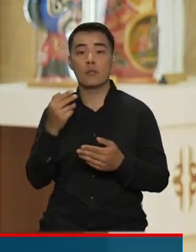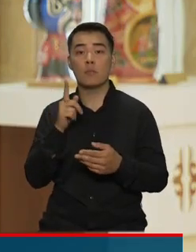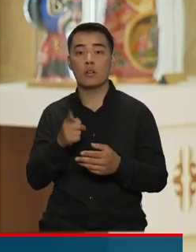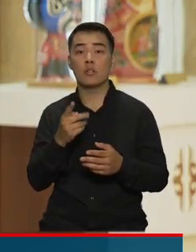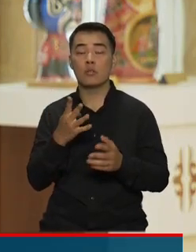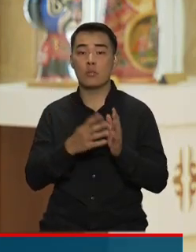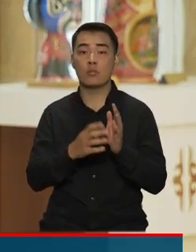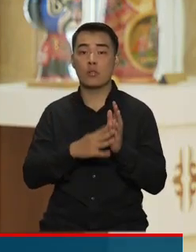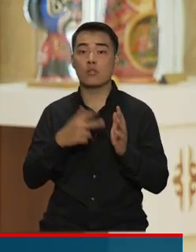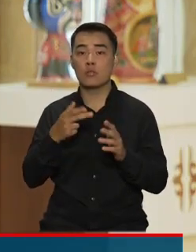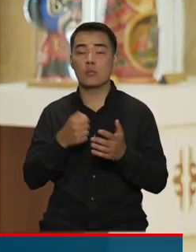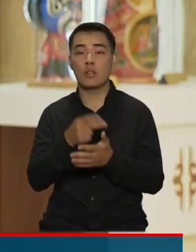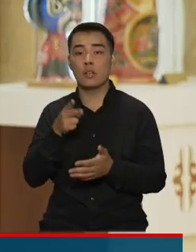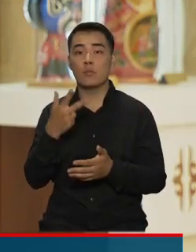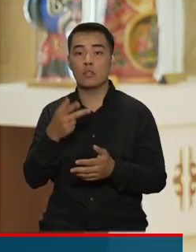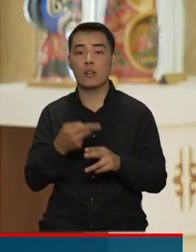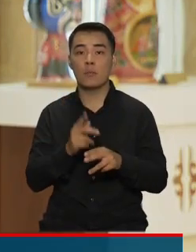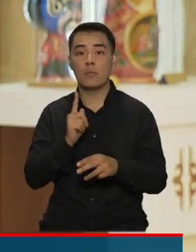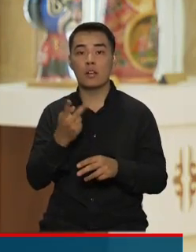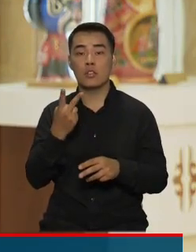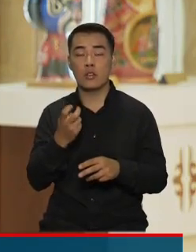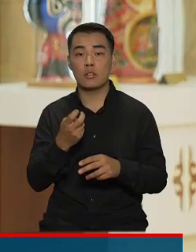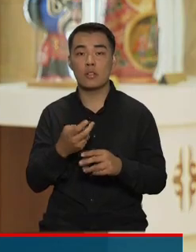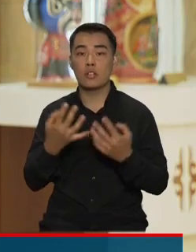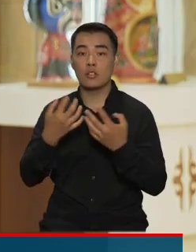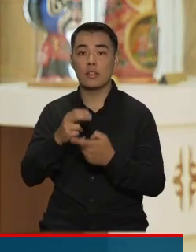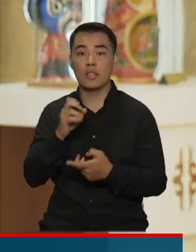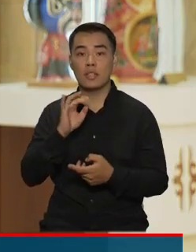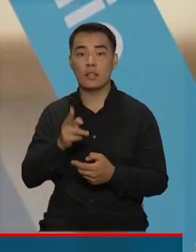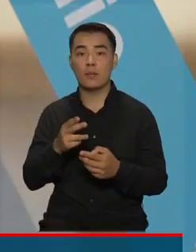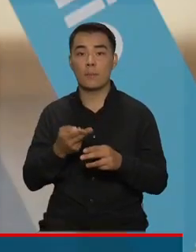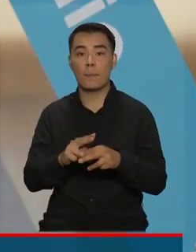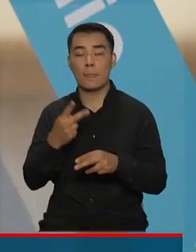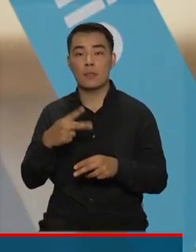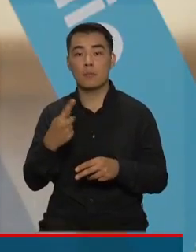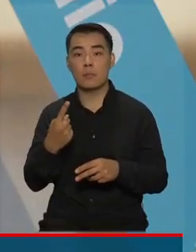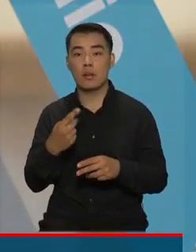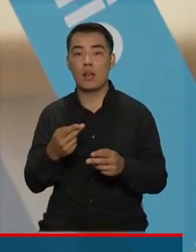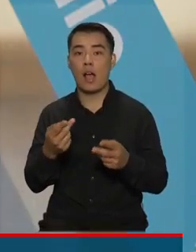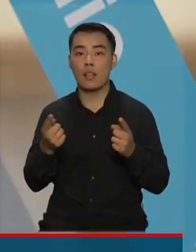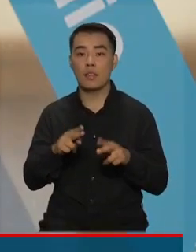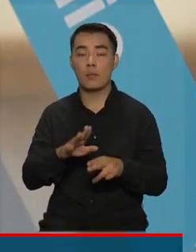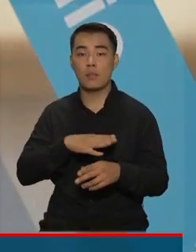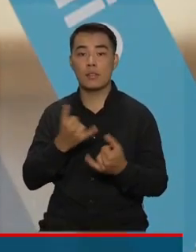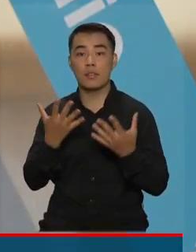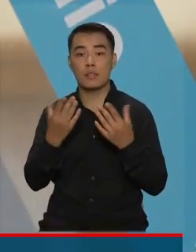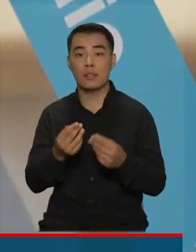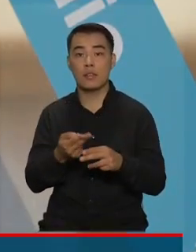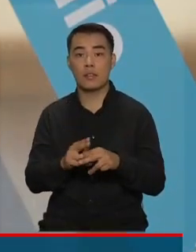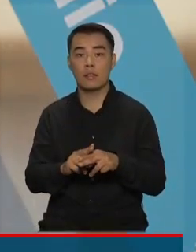1993-тен 2003-ке дейін біз 1200 бас киіктен бар жоғы 21 бас қалған. Бүгін міне құдайға